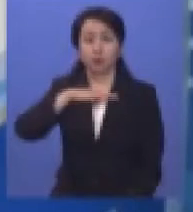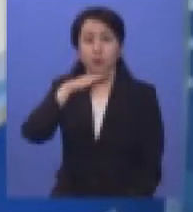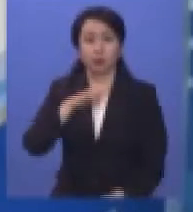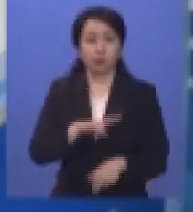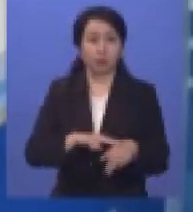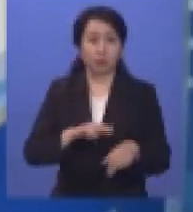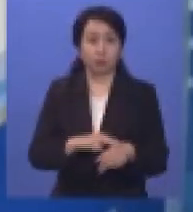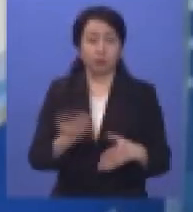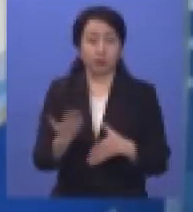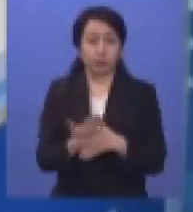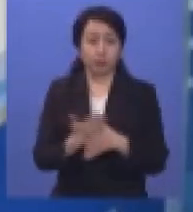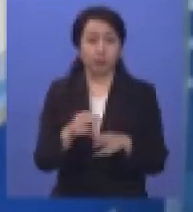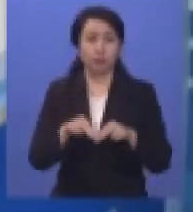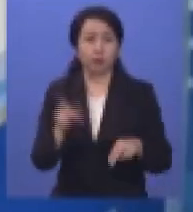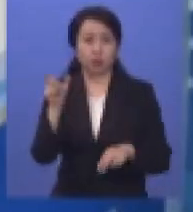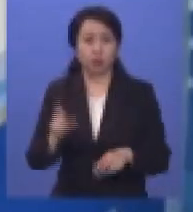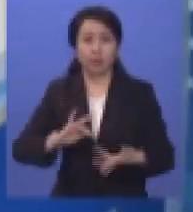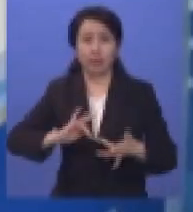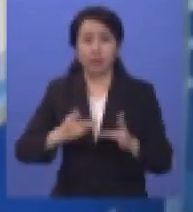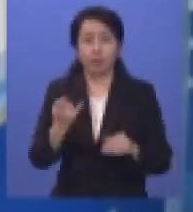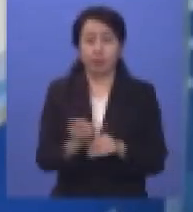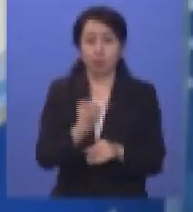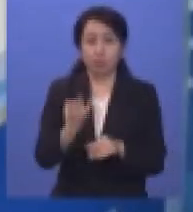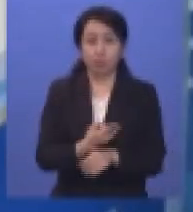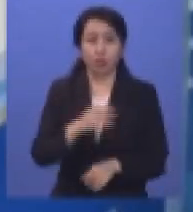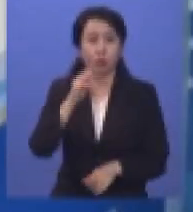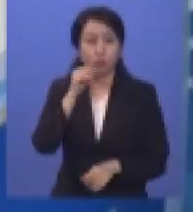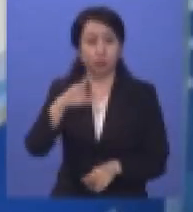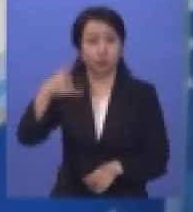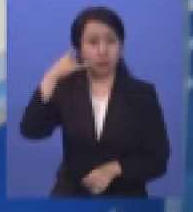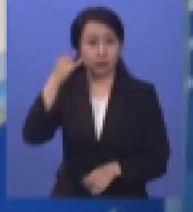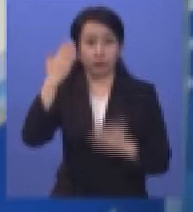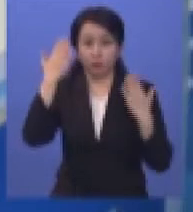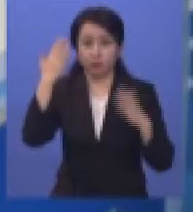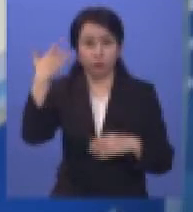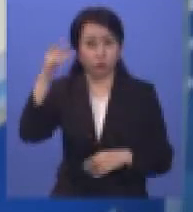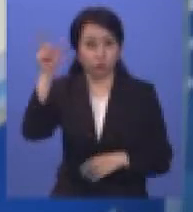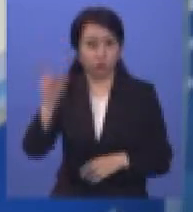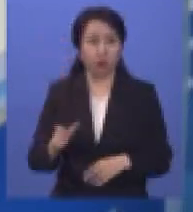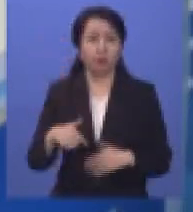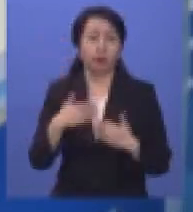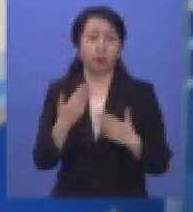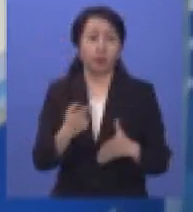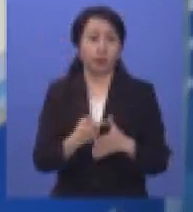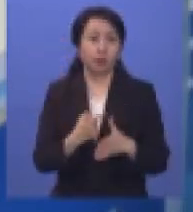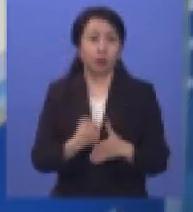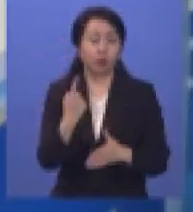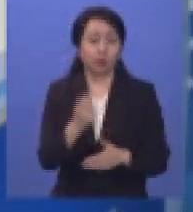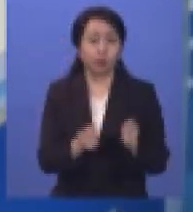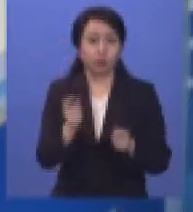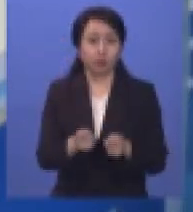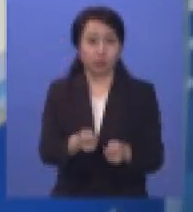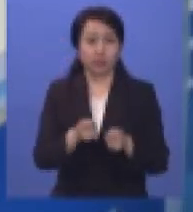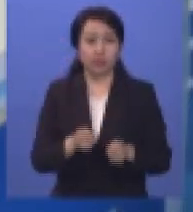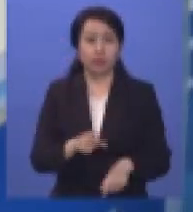Бдительность и визит в полицию спасли петропавловца от интернет-мошенников. Мужчине позвонил неизвестный человек и представился именем одного